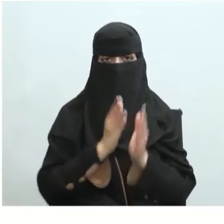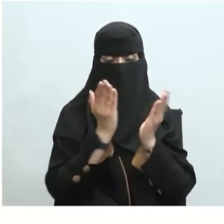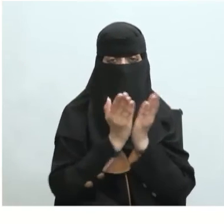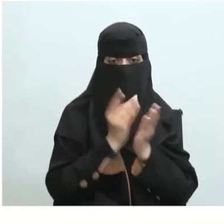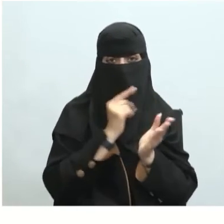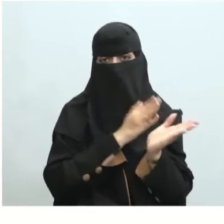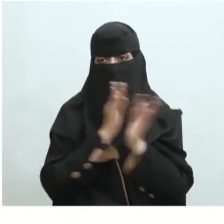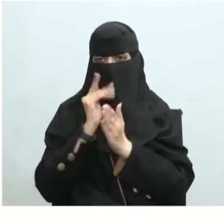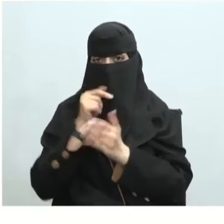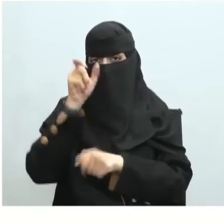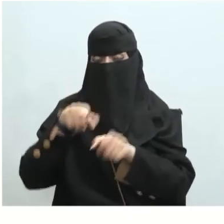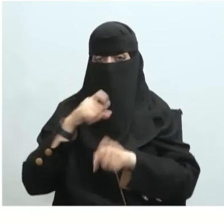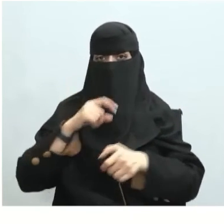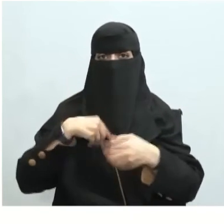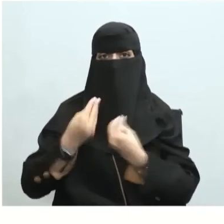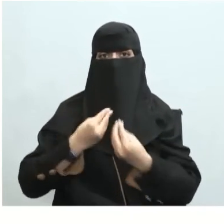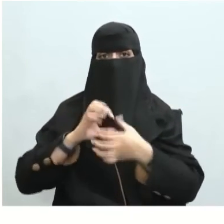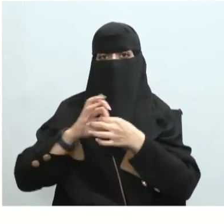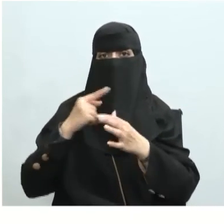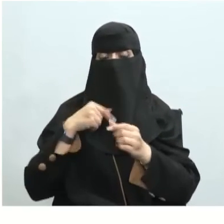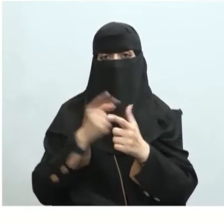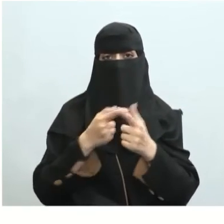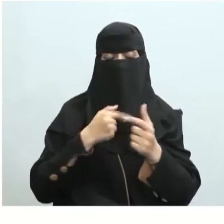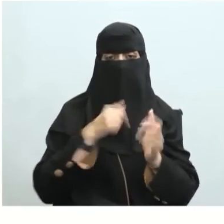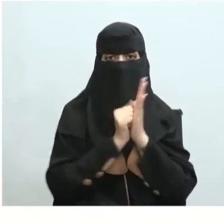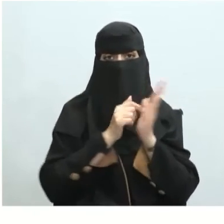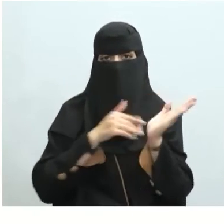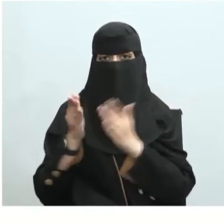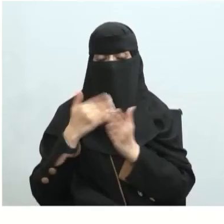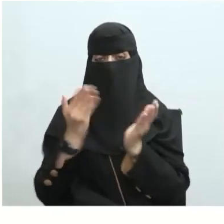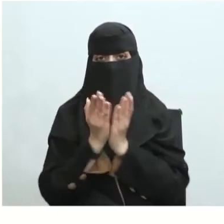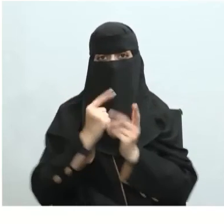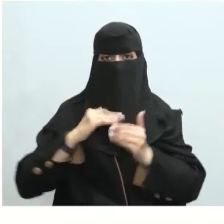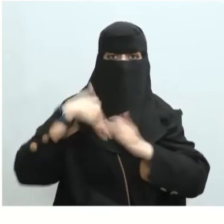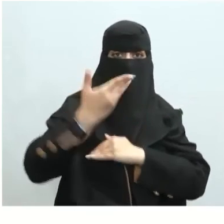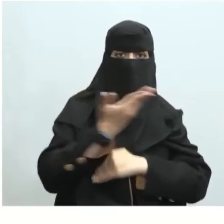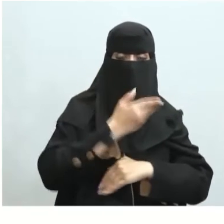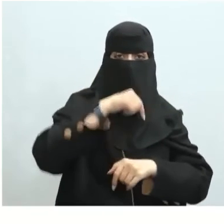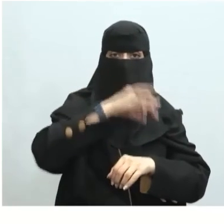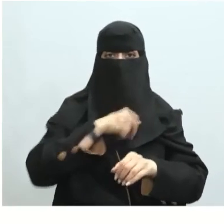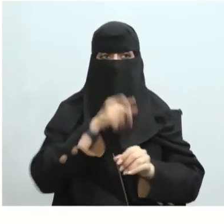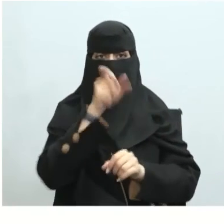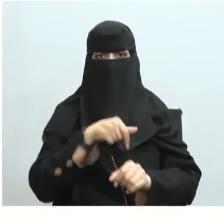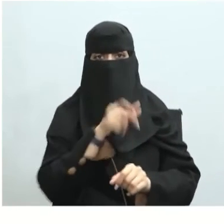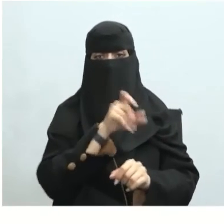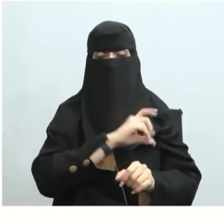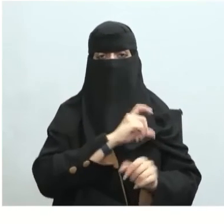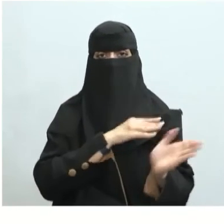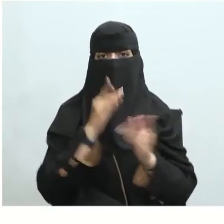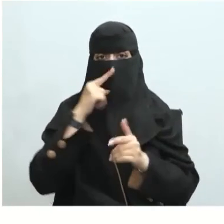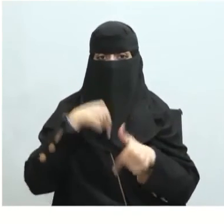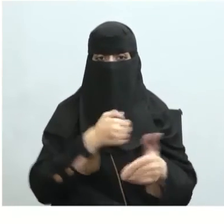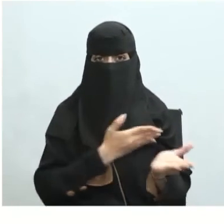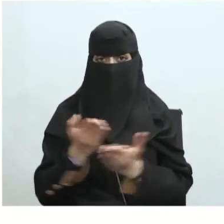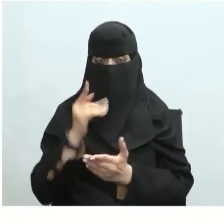بضروره التواصل الفاعل بين البيت والمدرسه ولم ل هذا التواصل من اثر البالغ الذي يصب في مصلحه الطالب نطلب من سعادتكم الحضور